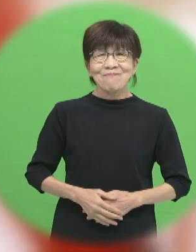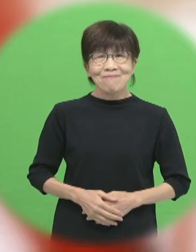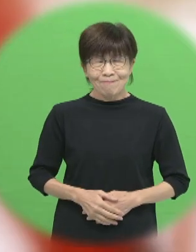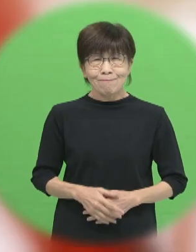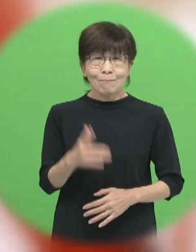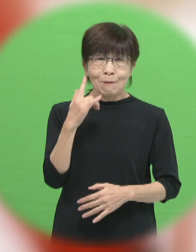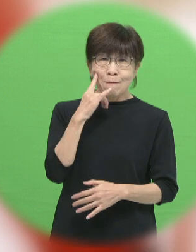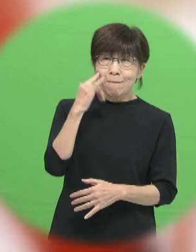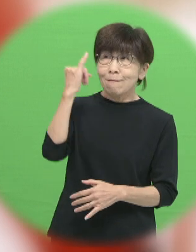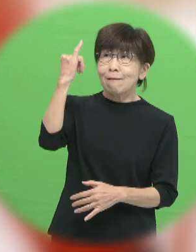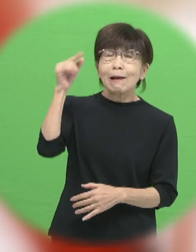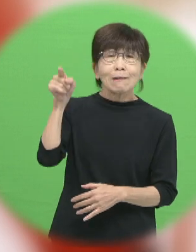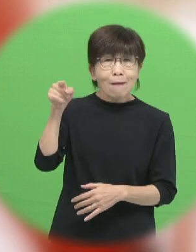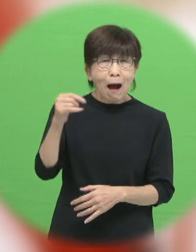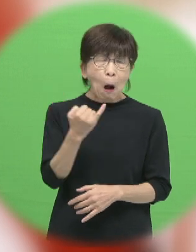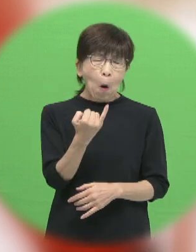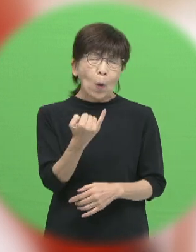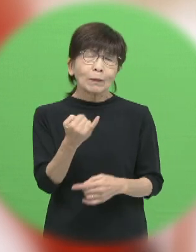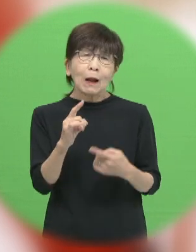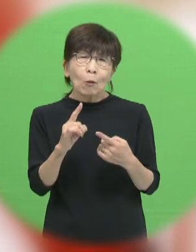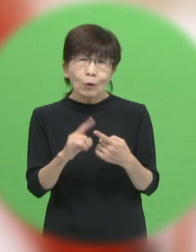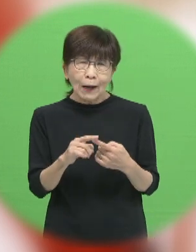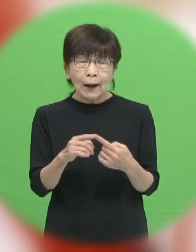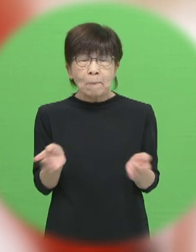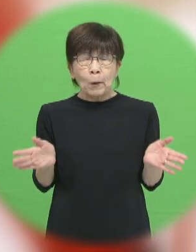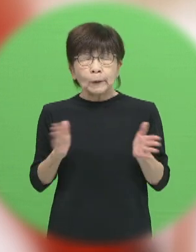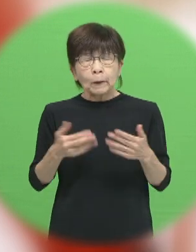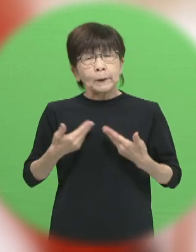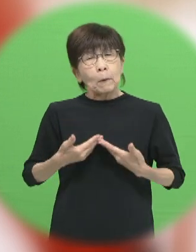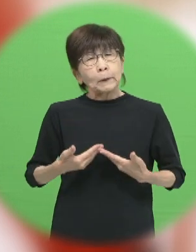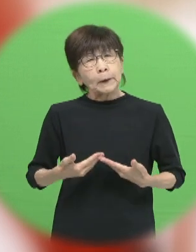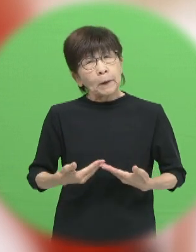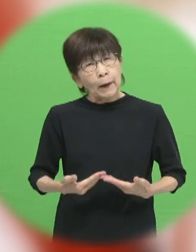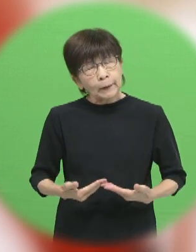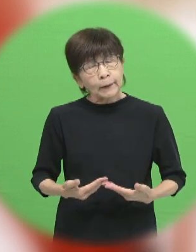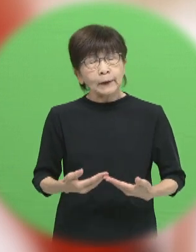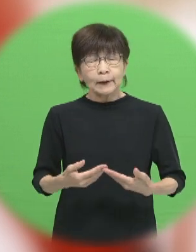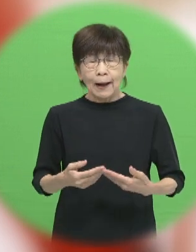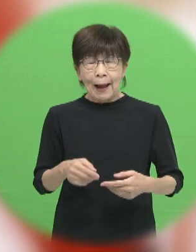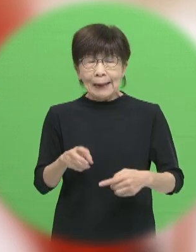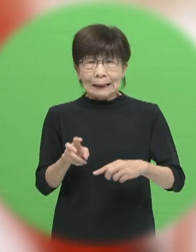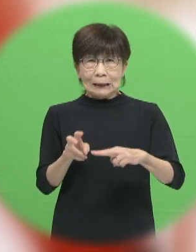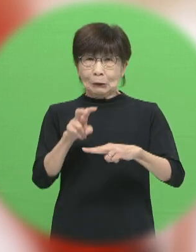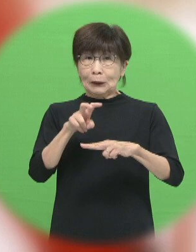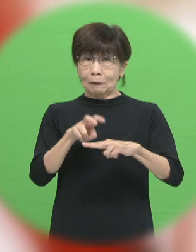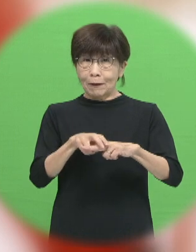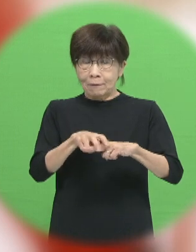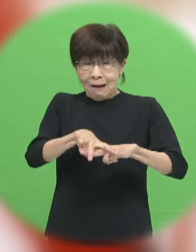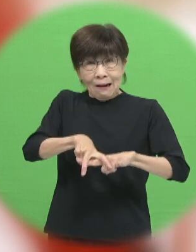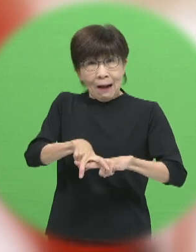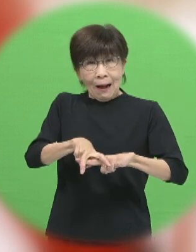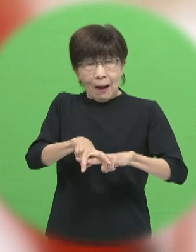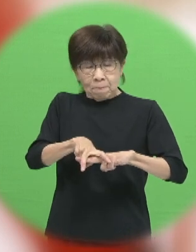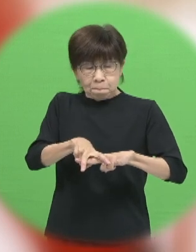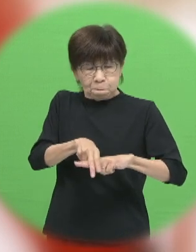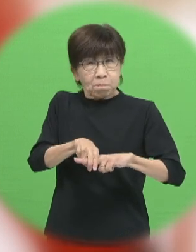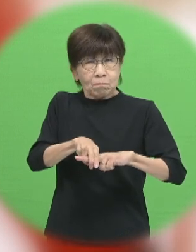親にはその女の子だからもう少しおしとやかにとか椅子に座るときに足を閉じなさい